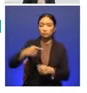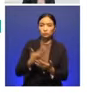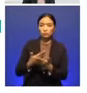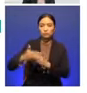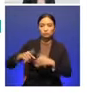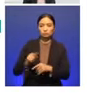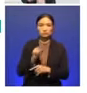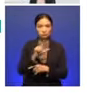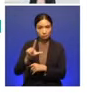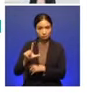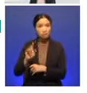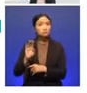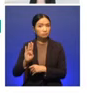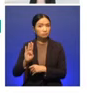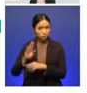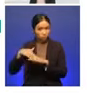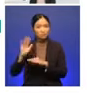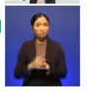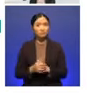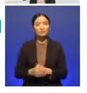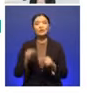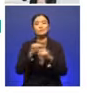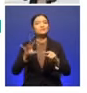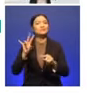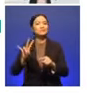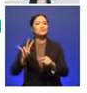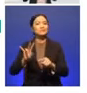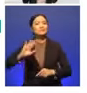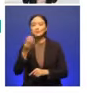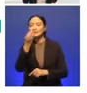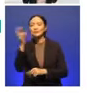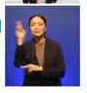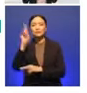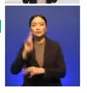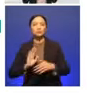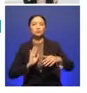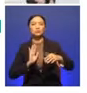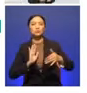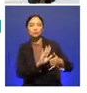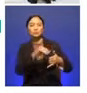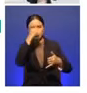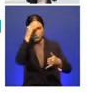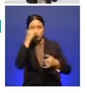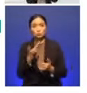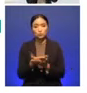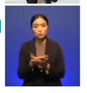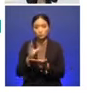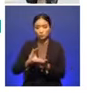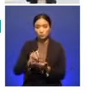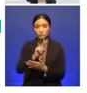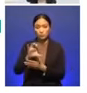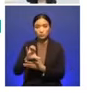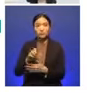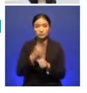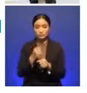กว่าบาทล้านกว่าบาทนี่เพียงแค่ 7% ของอาหารกลางวันของนักเรียนคือพูดง่ายๆว่างบอาหารกลางวันร้อยหนึ่งเนี่ย ท